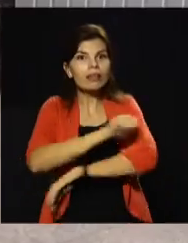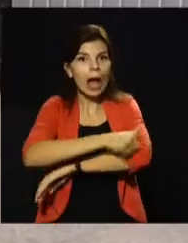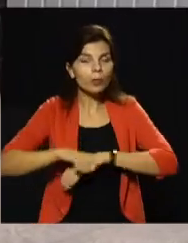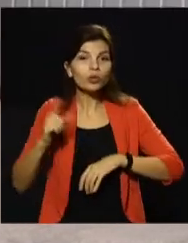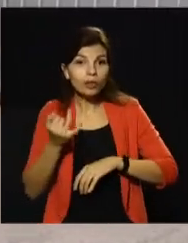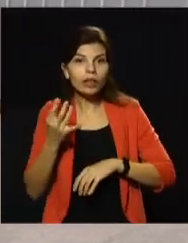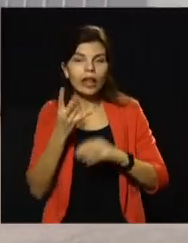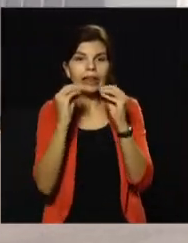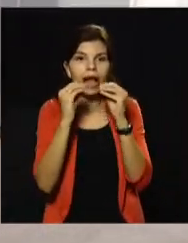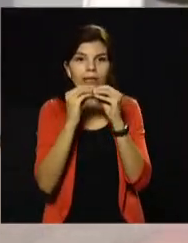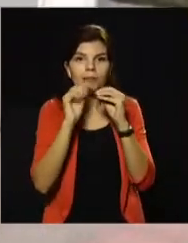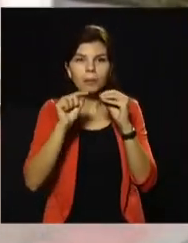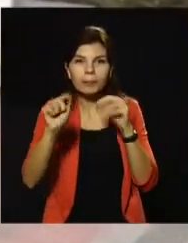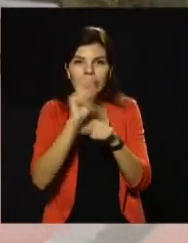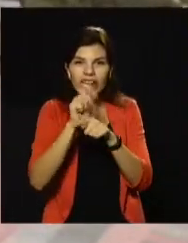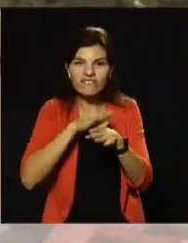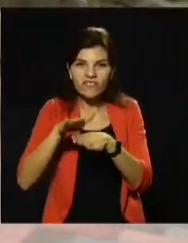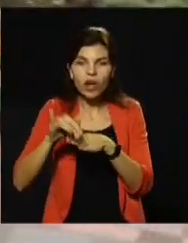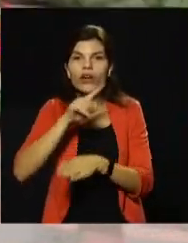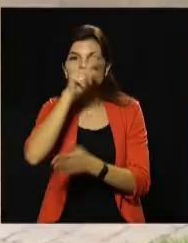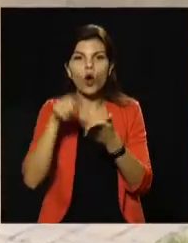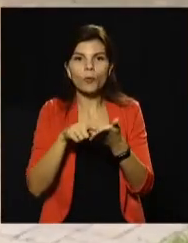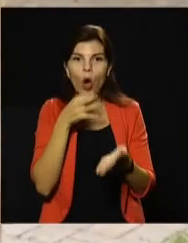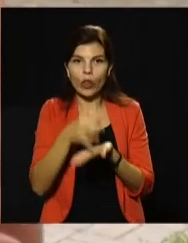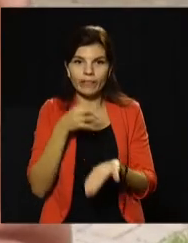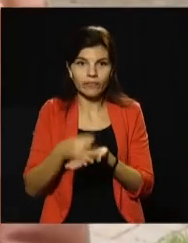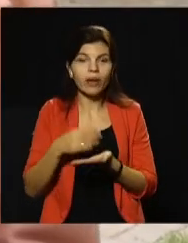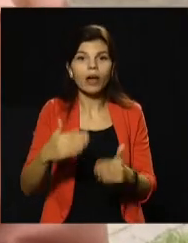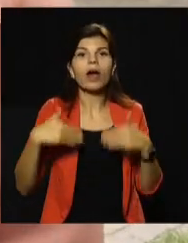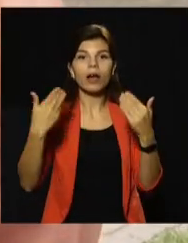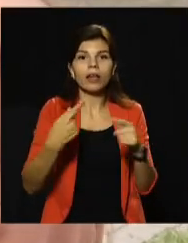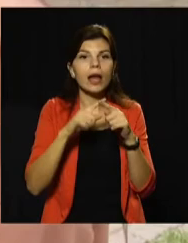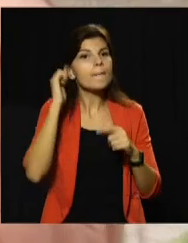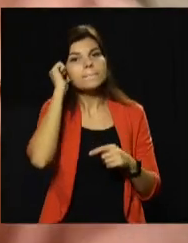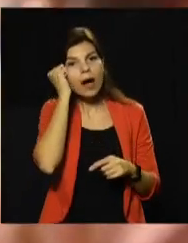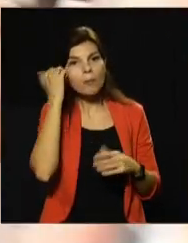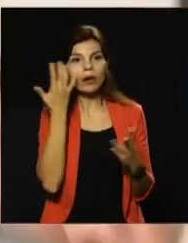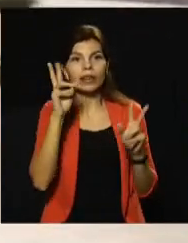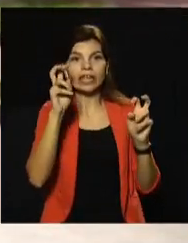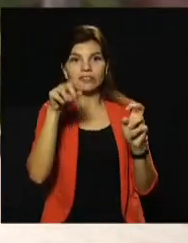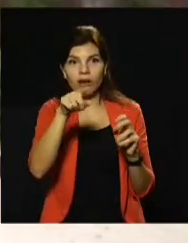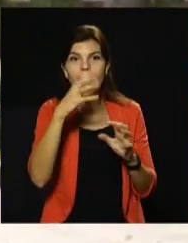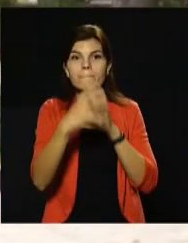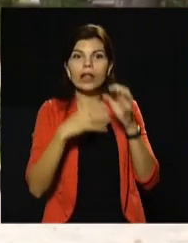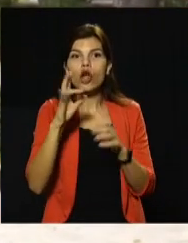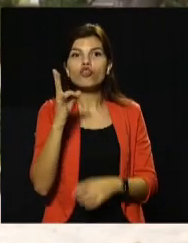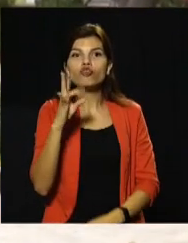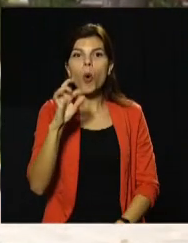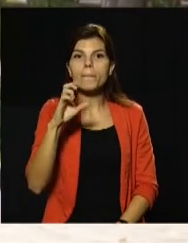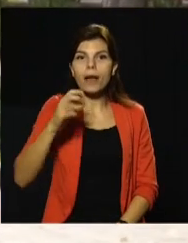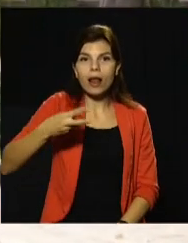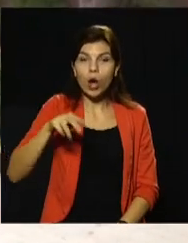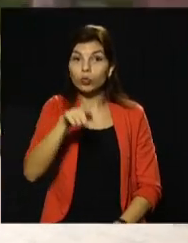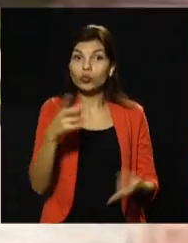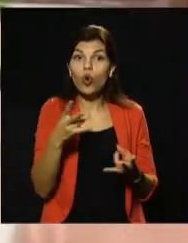треба пройти 10 локацій та відповісти на запитання. Следующая локация – это памятник, который называется «Планета Нобеля». Тут